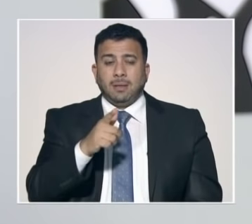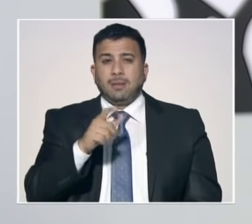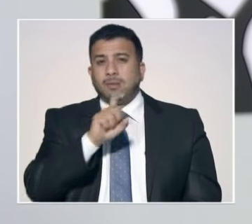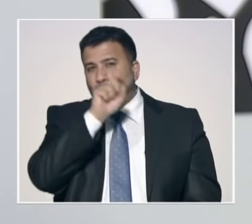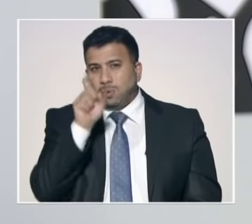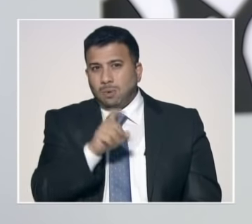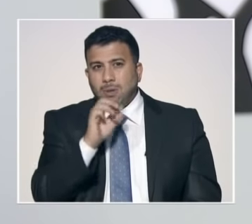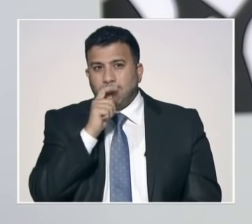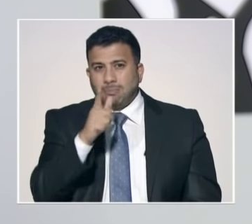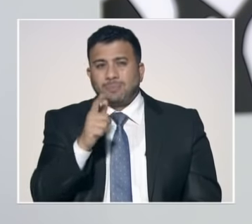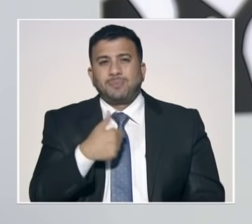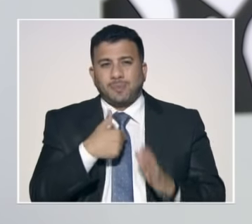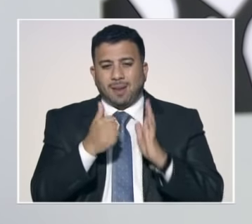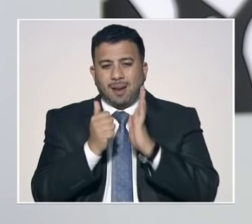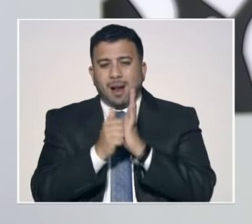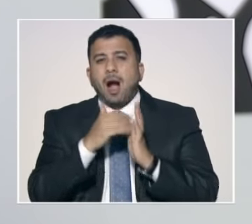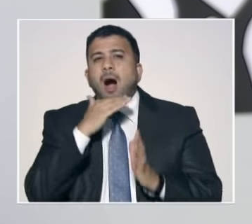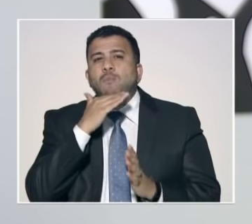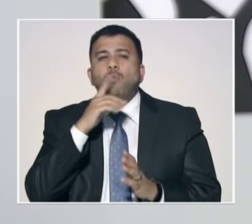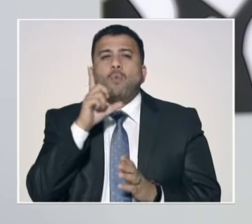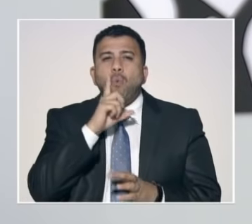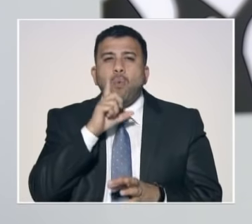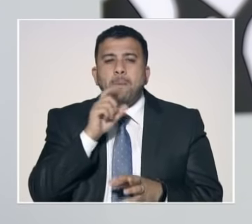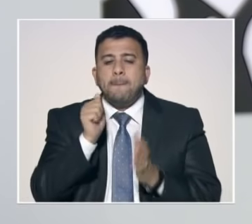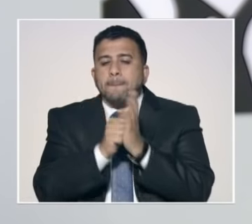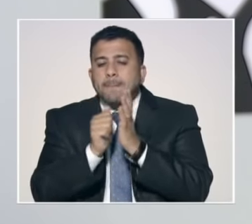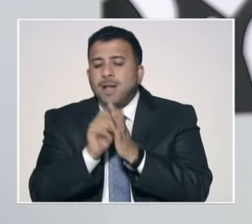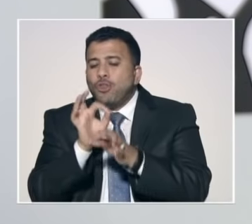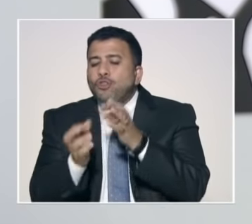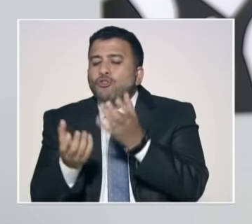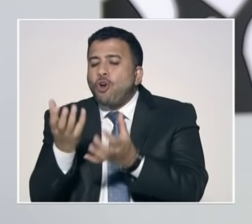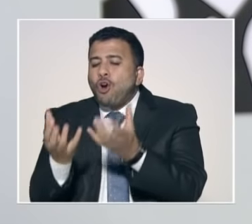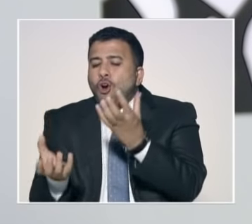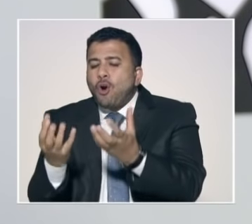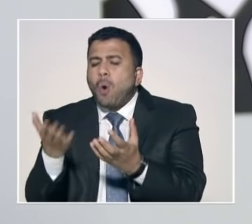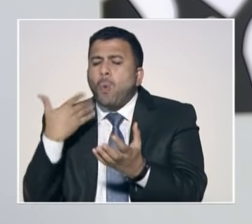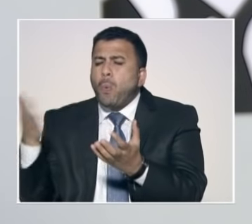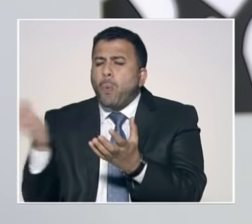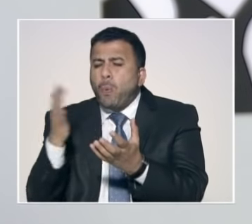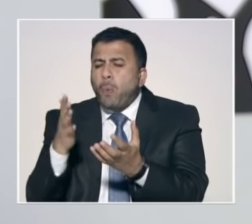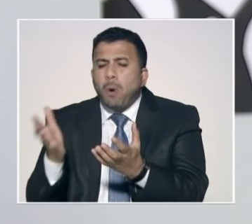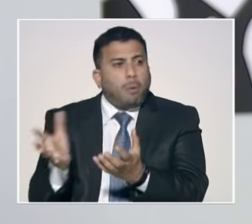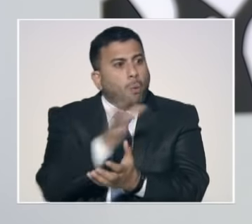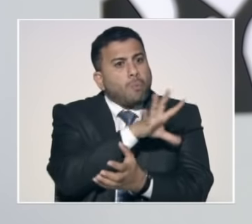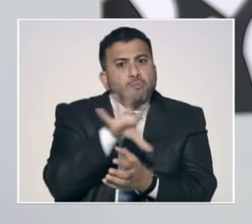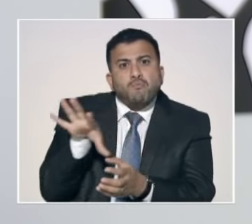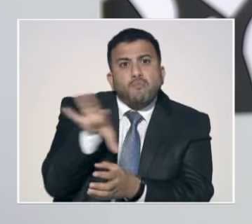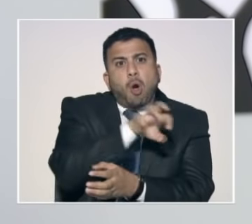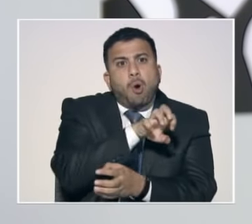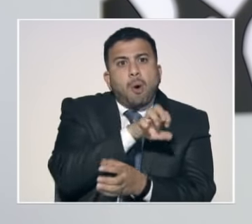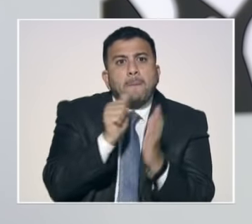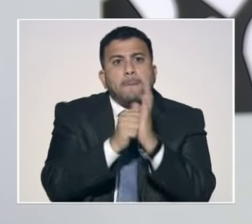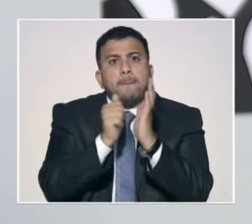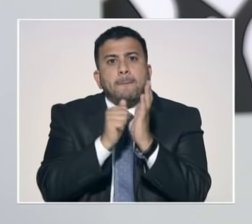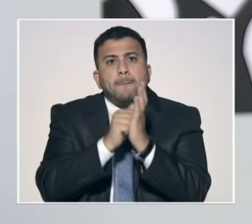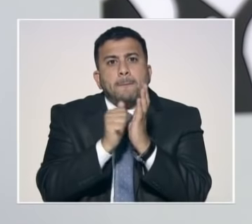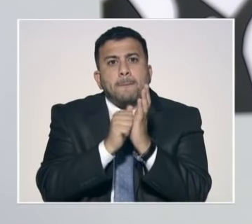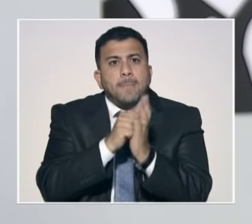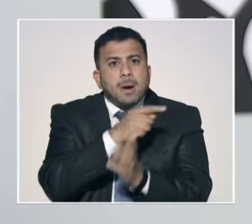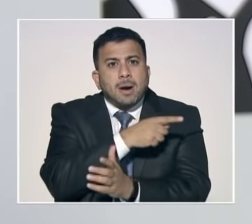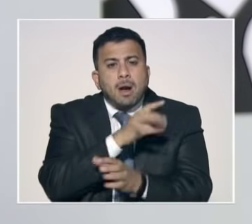وكذا، طارت شرارة إلى بيت، يقول أتلفت أغلب البيت، يقول من يتحمل هذا؟ يتحمل الوالد والوالدة. يا عبد الستار رحم